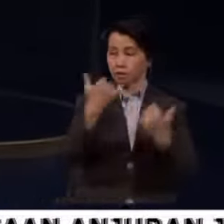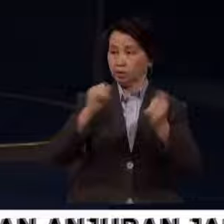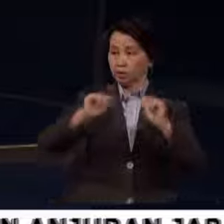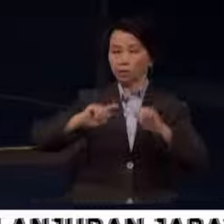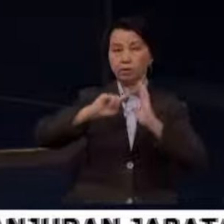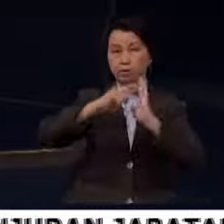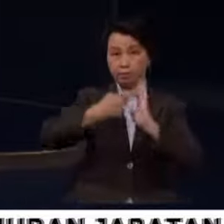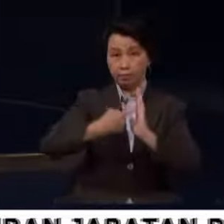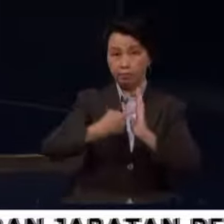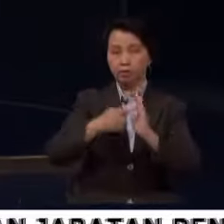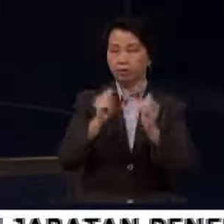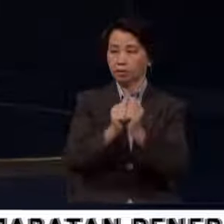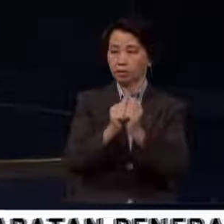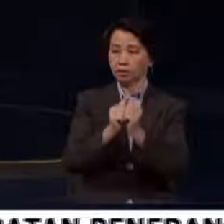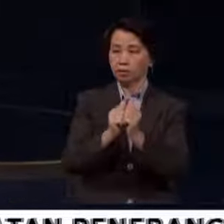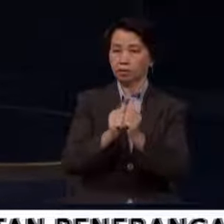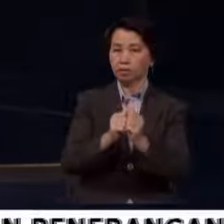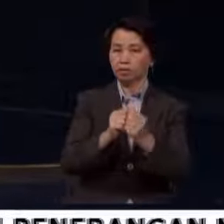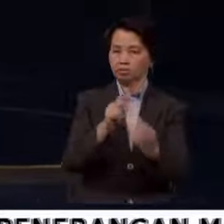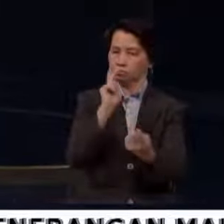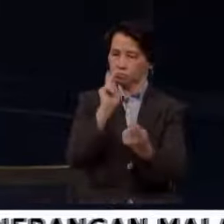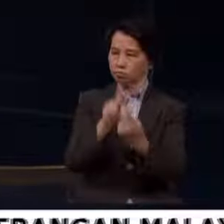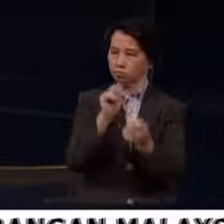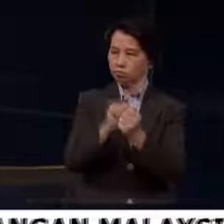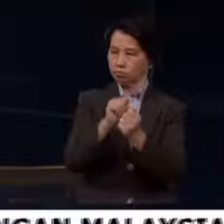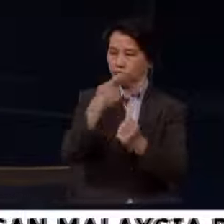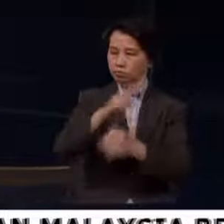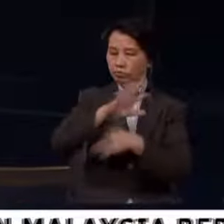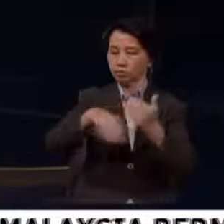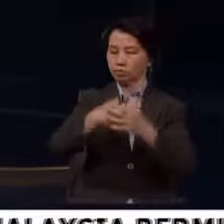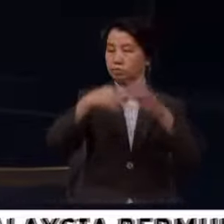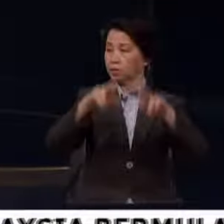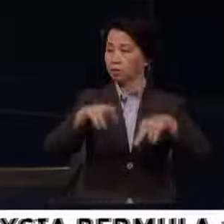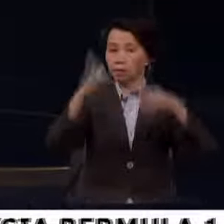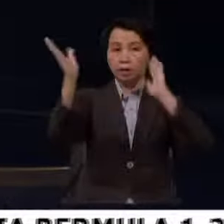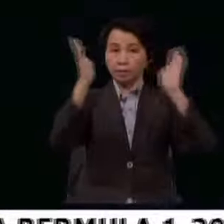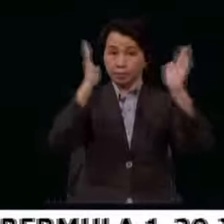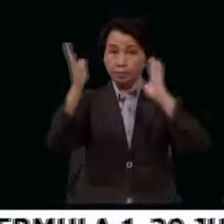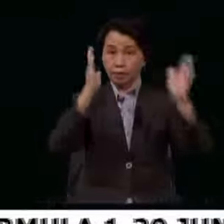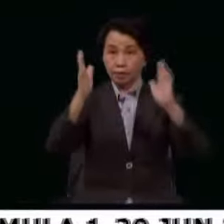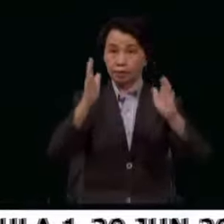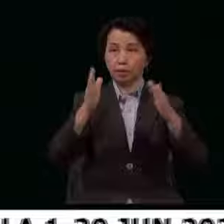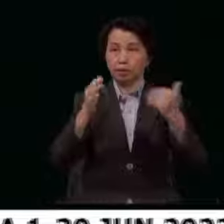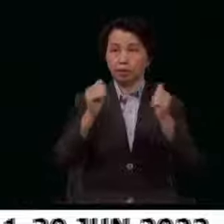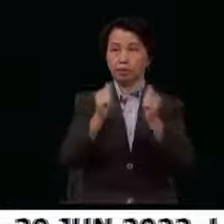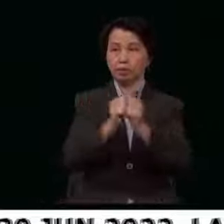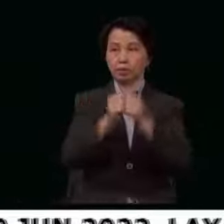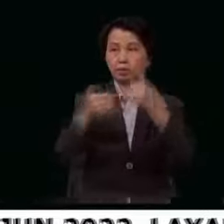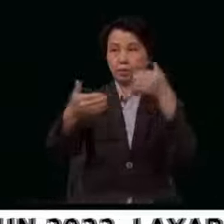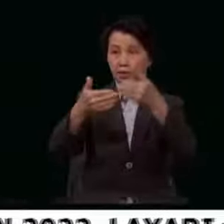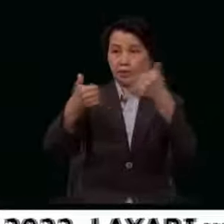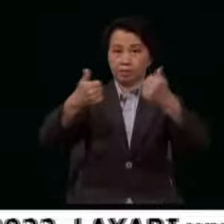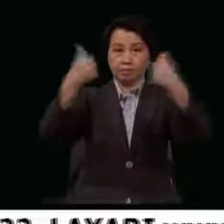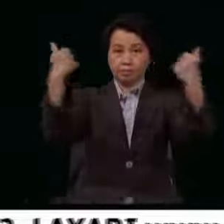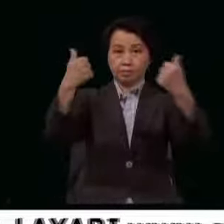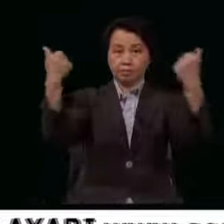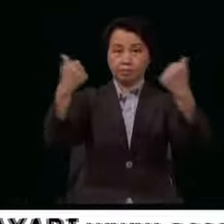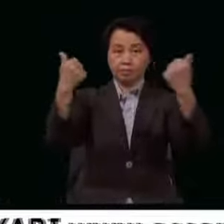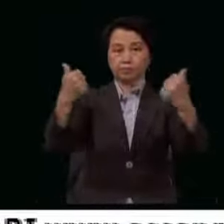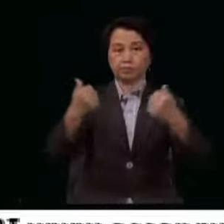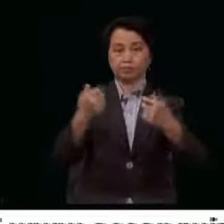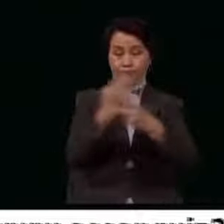jangkaan yang tinggi Hai expectation atau selesai juga mungkin m ini kerana inilah yang paling